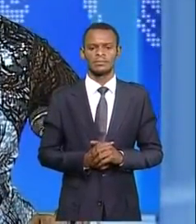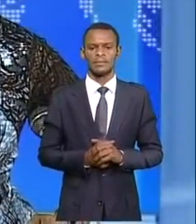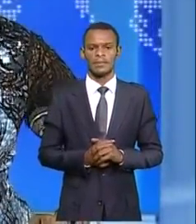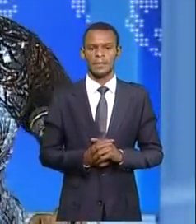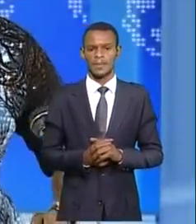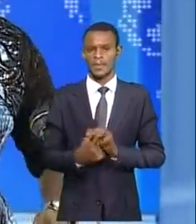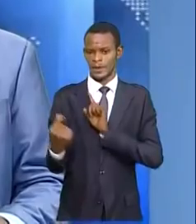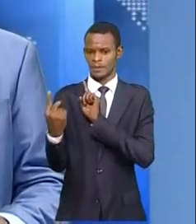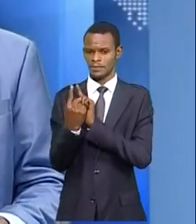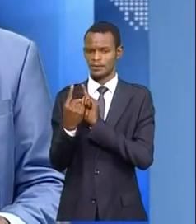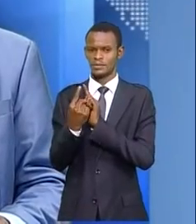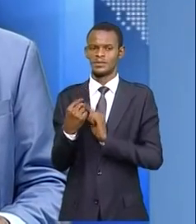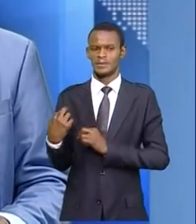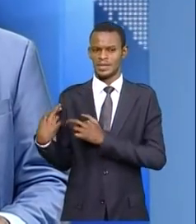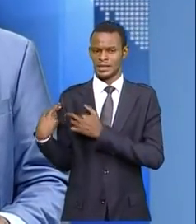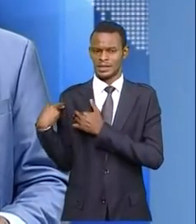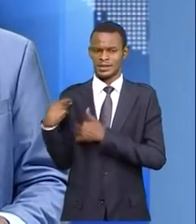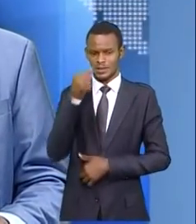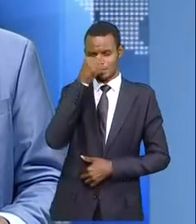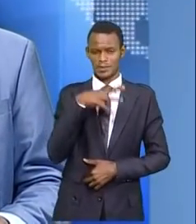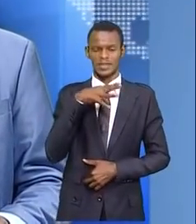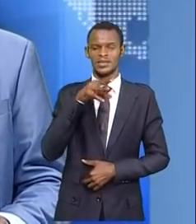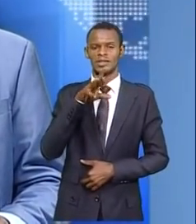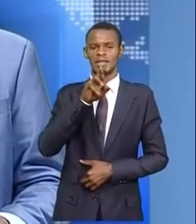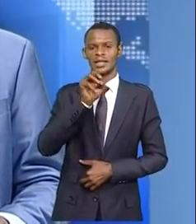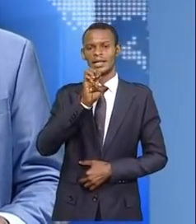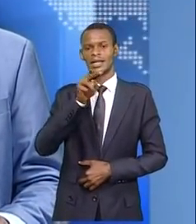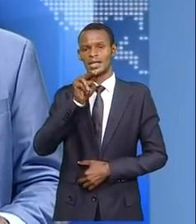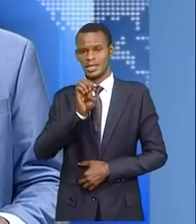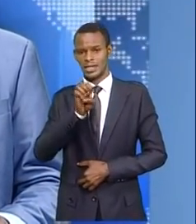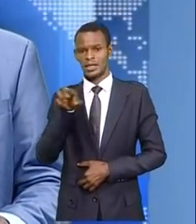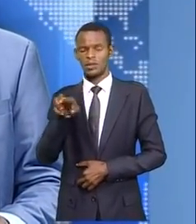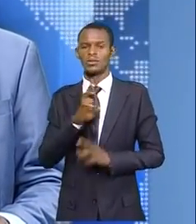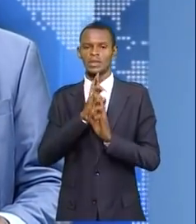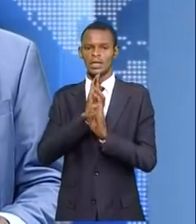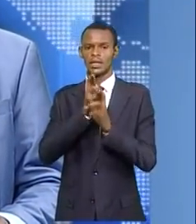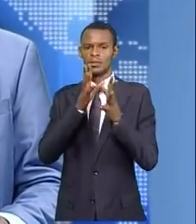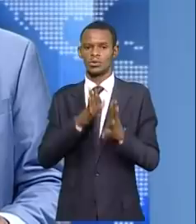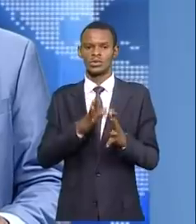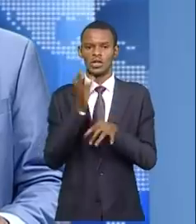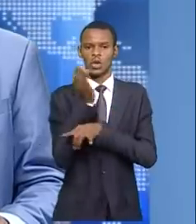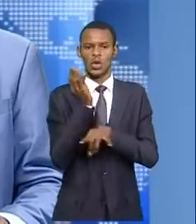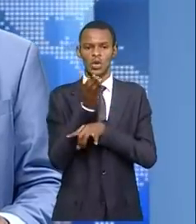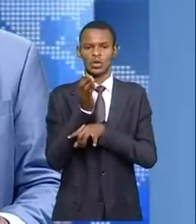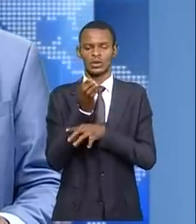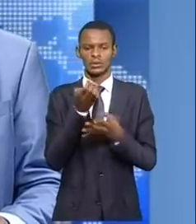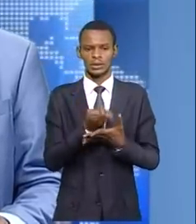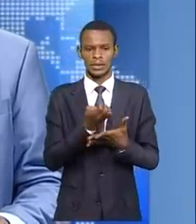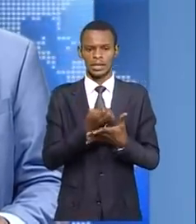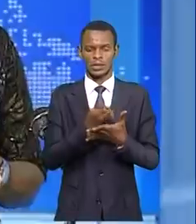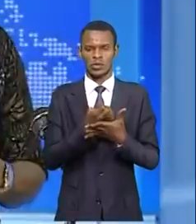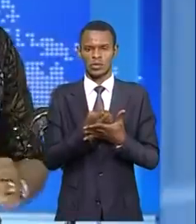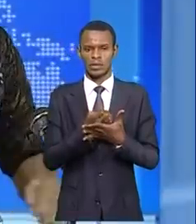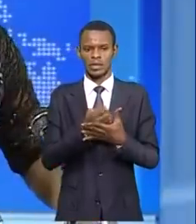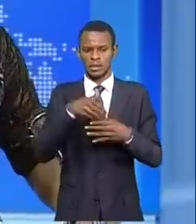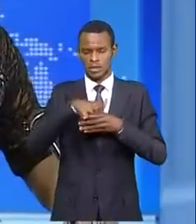bonsoir monsieur rené mango vous êtes rapporteur au conseil économique et social de la république démocratique du congo la